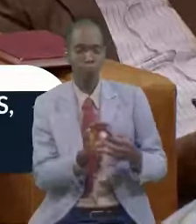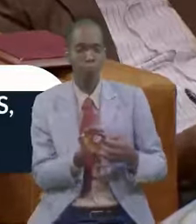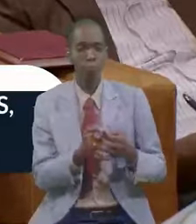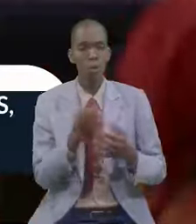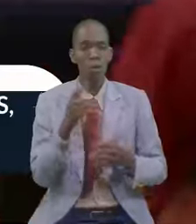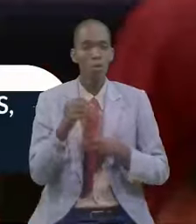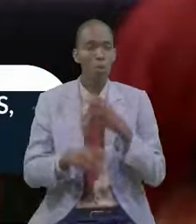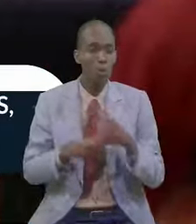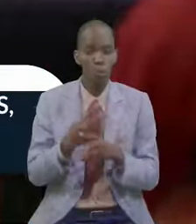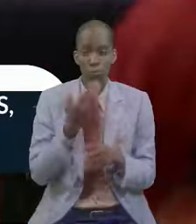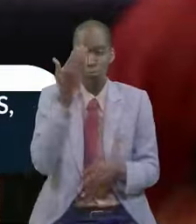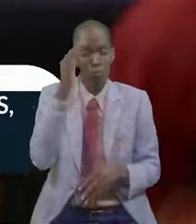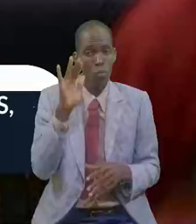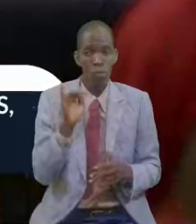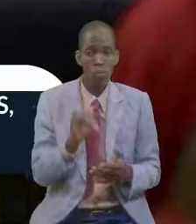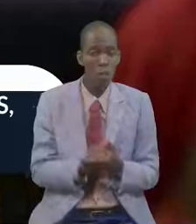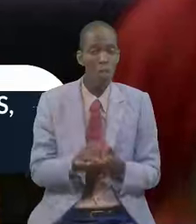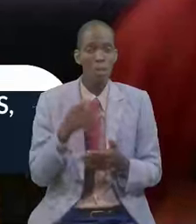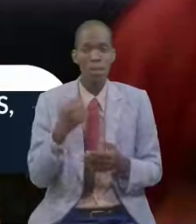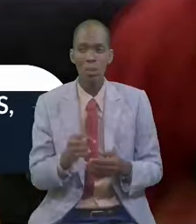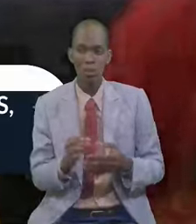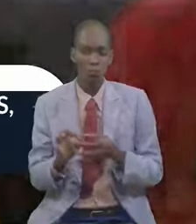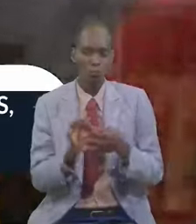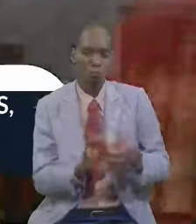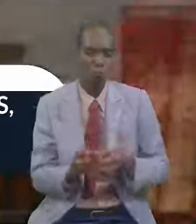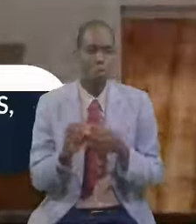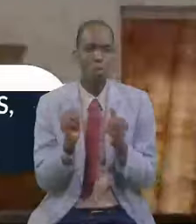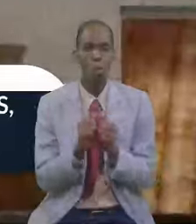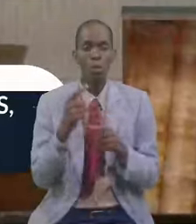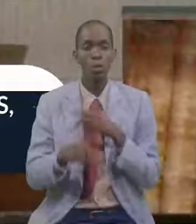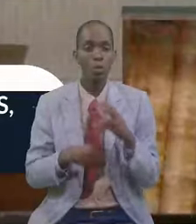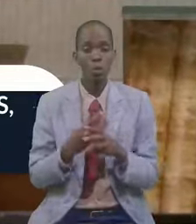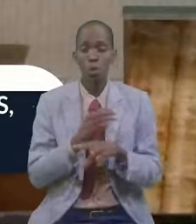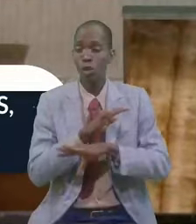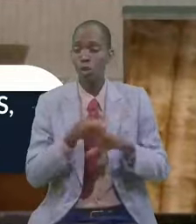que l'amour du monde, ne savez-vous pas que l'intimité